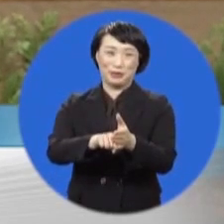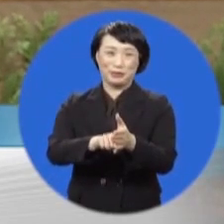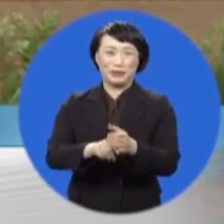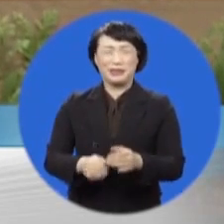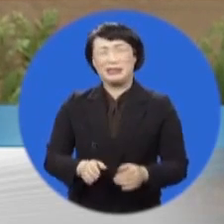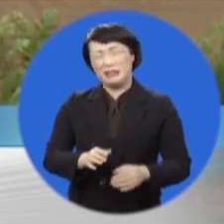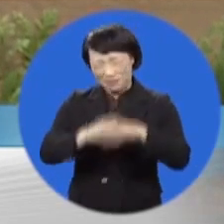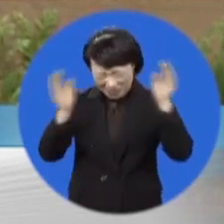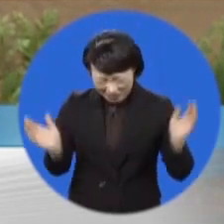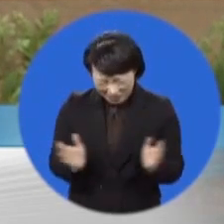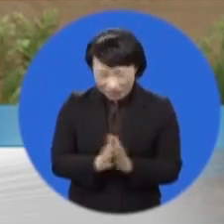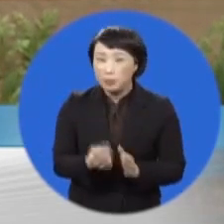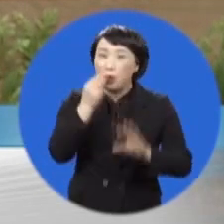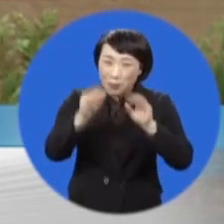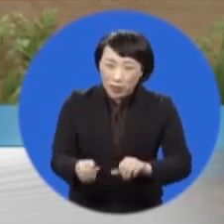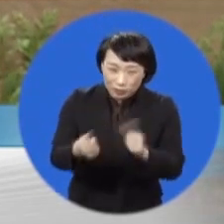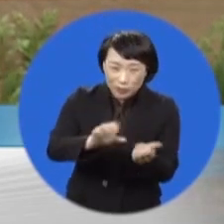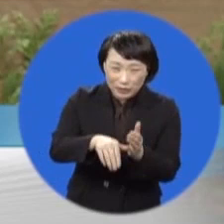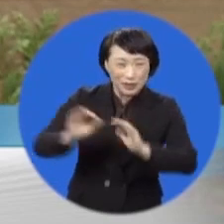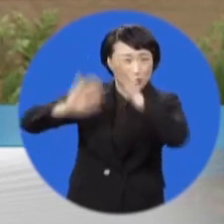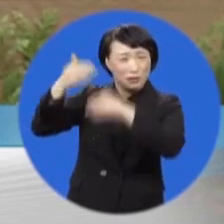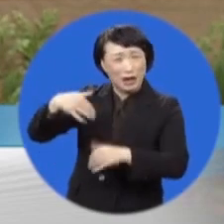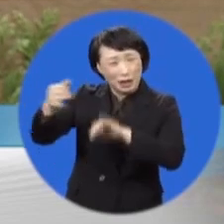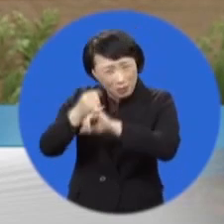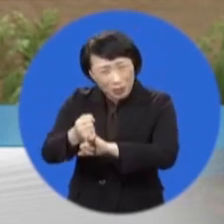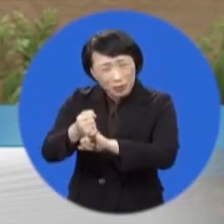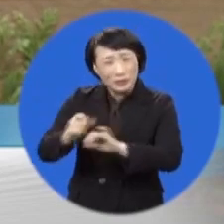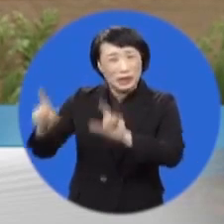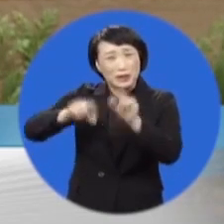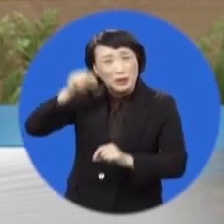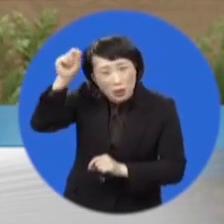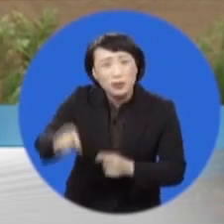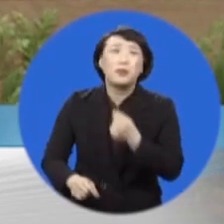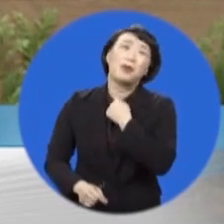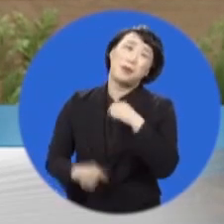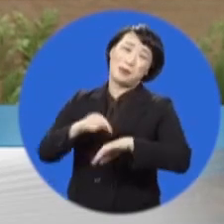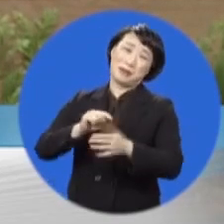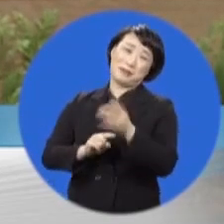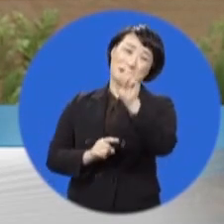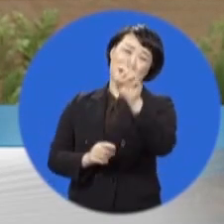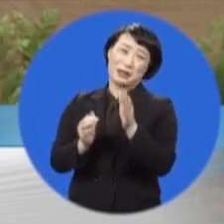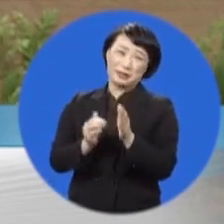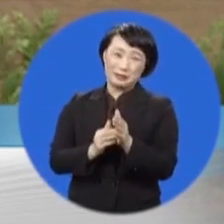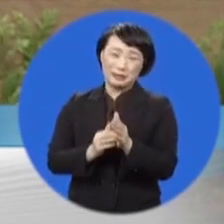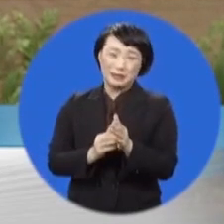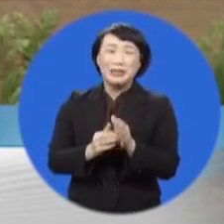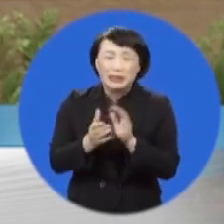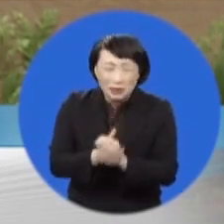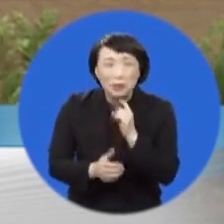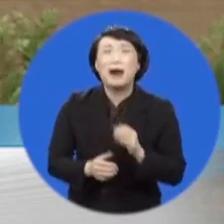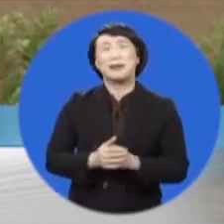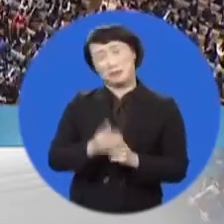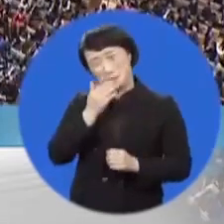주노 목숨 끝나는 날 충북에서 요원인 살기를 바람 안 시도만